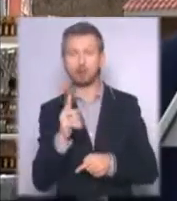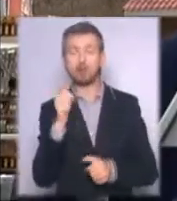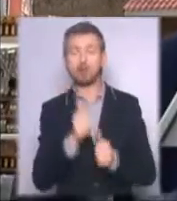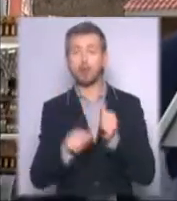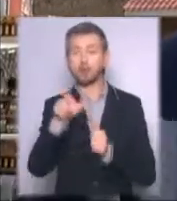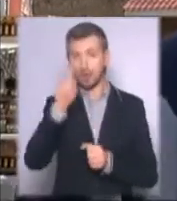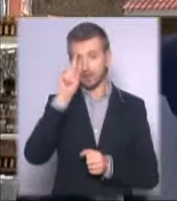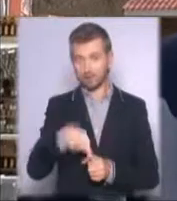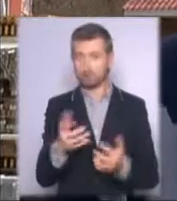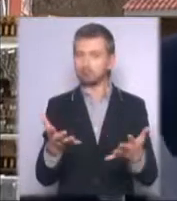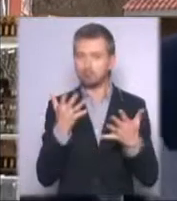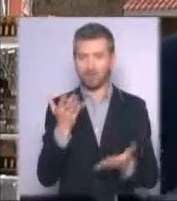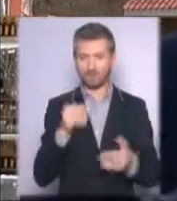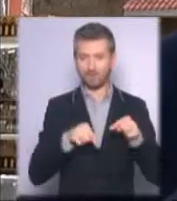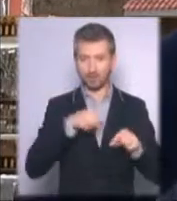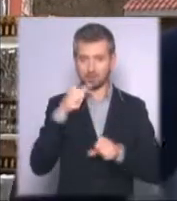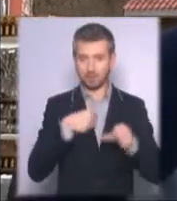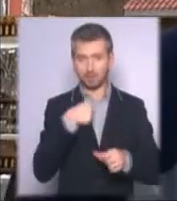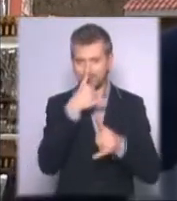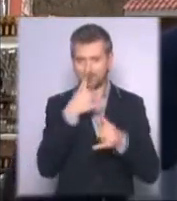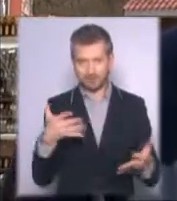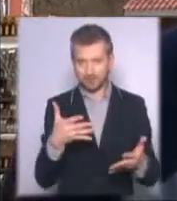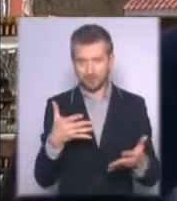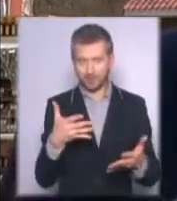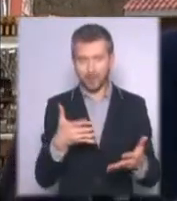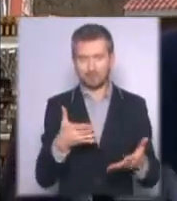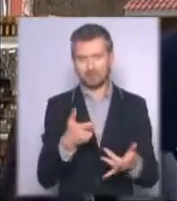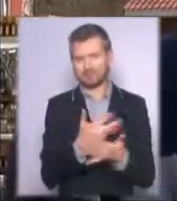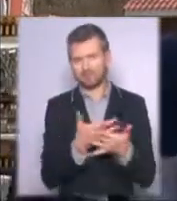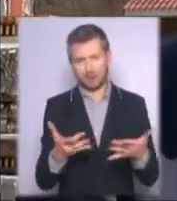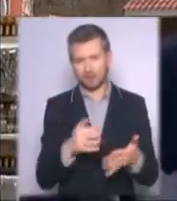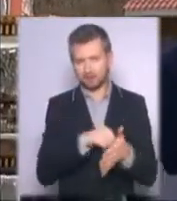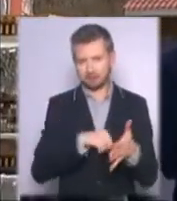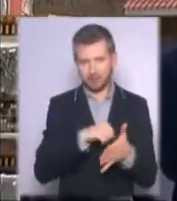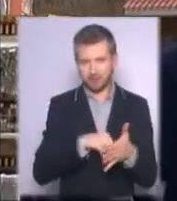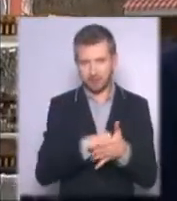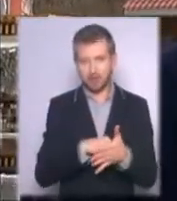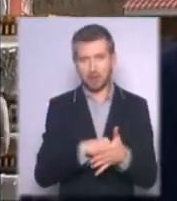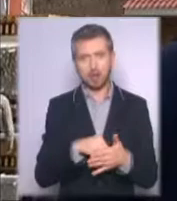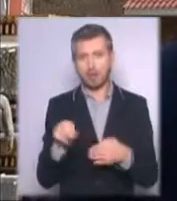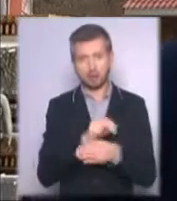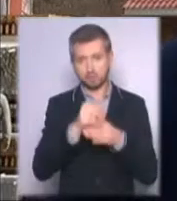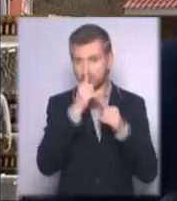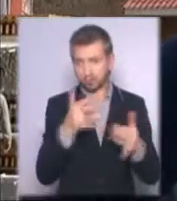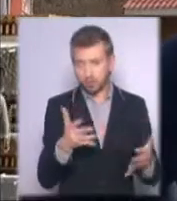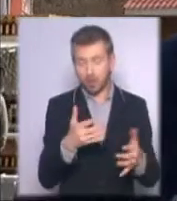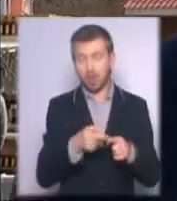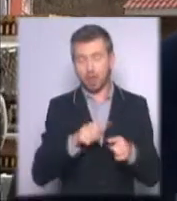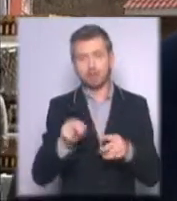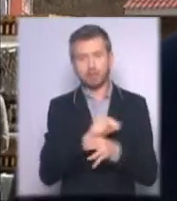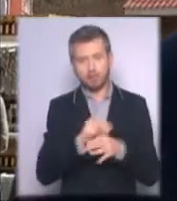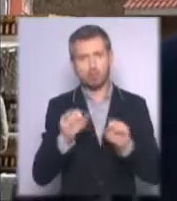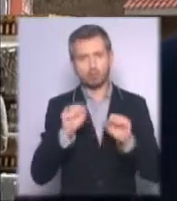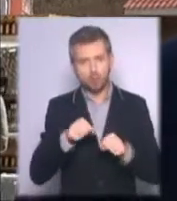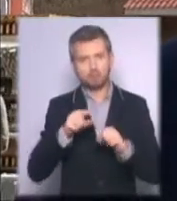цьому році не виходить, у нас не зможемо в зв'язку з об'єктивними причинами зробити ремонт, то цей ремонт ми зможемо зробити